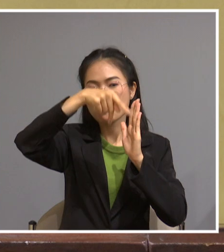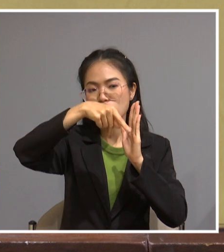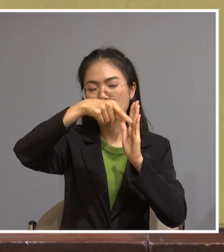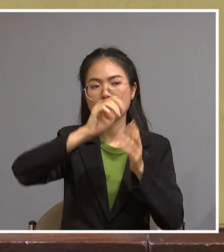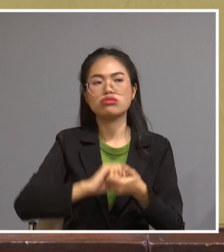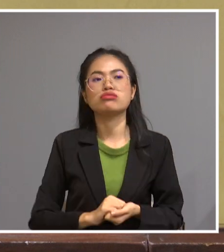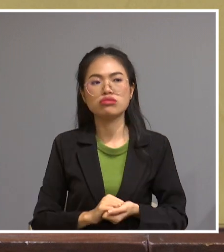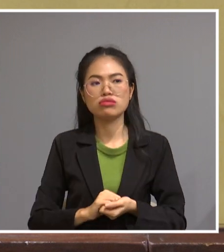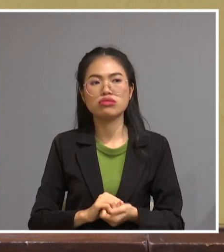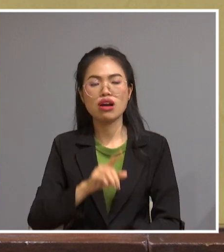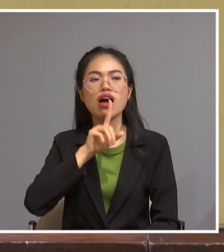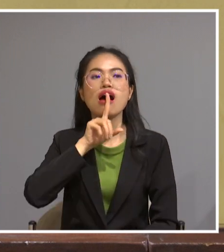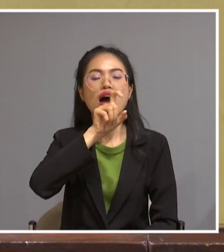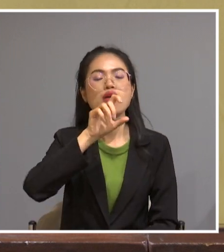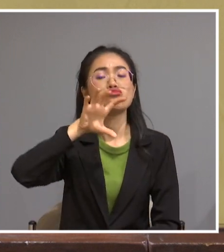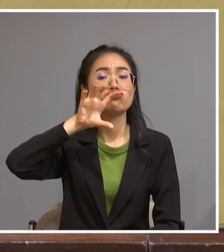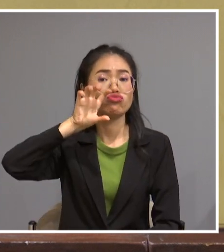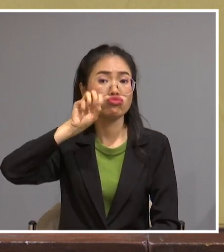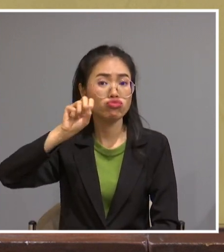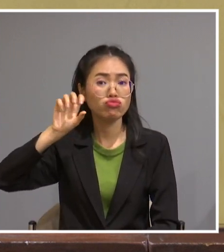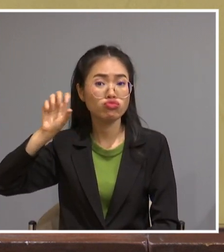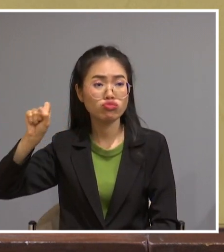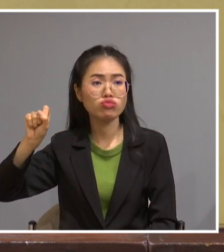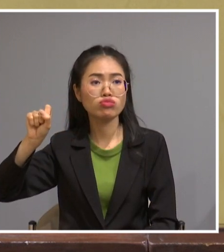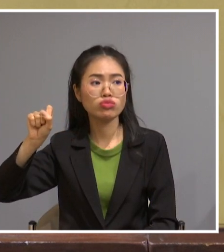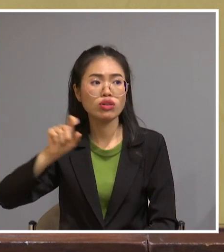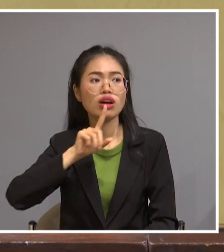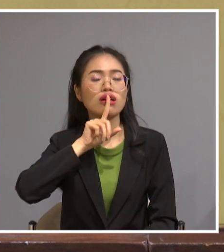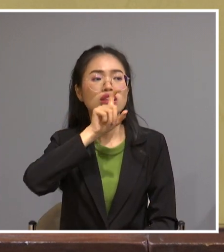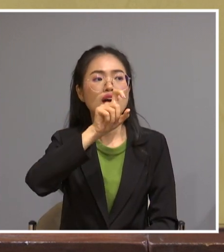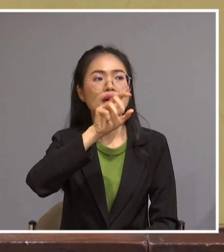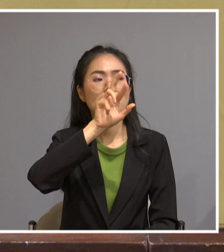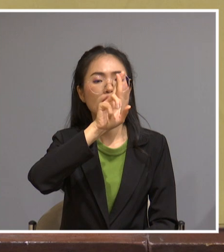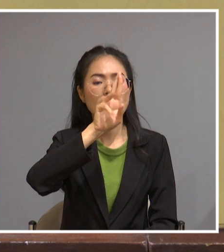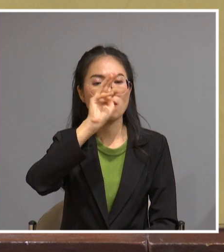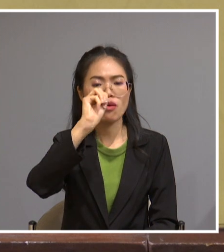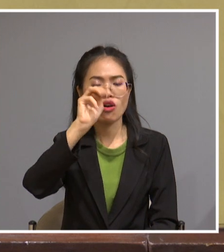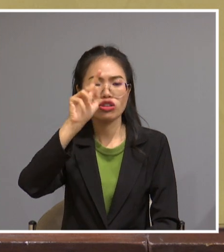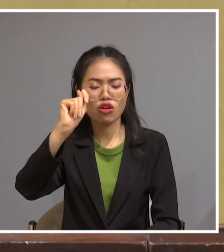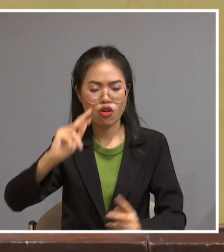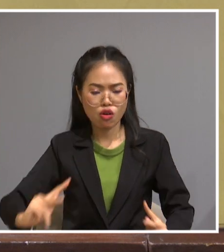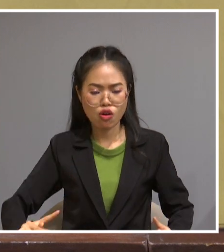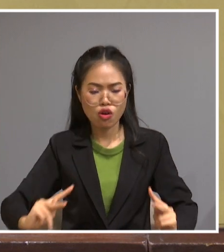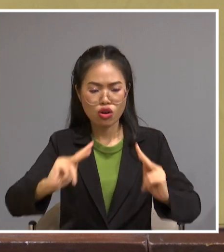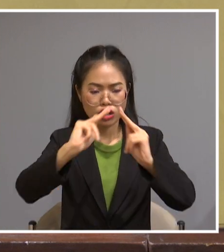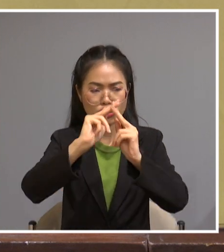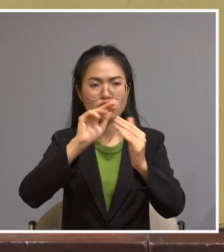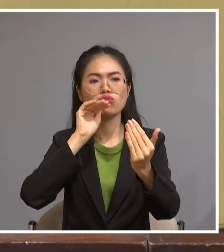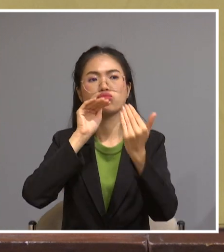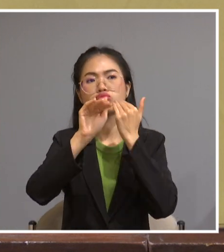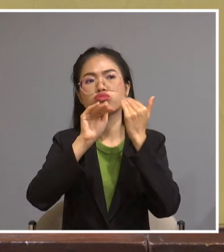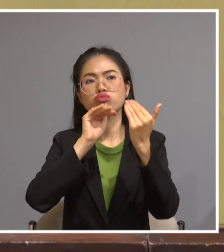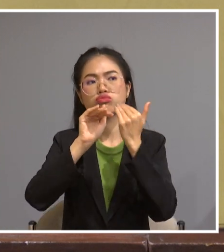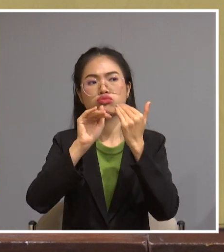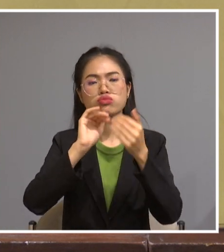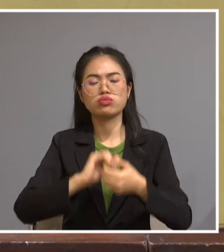ถามโยท่านสอสอรงสันมณีรัฐ ถามรัมตรีว่าการกระส่วงคำนาคมเพื่สำรงงานรัมตีว่าก